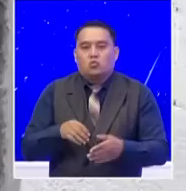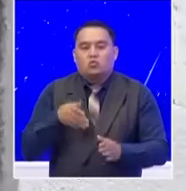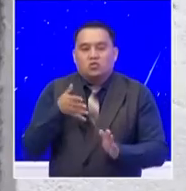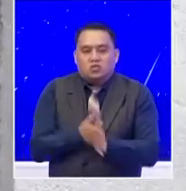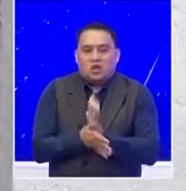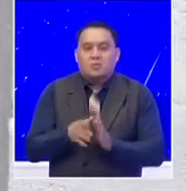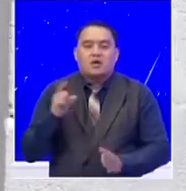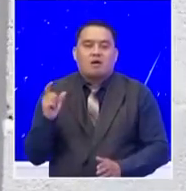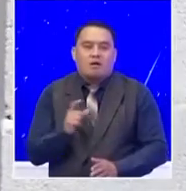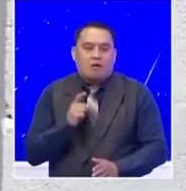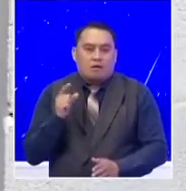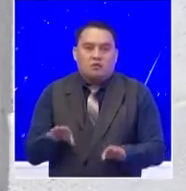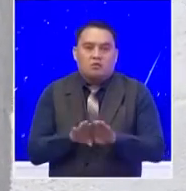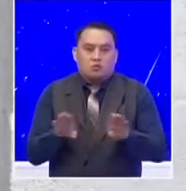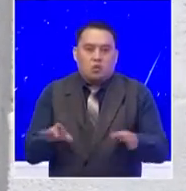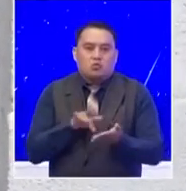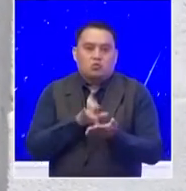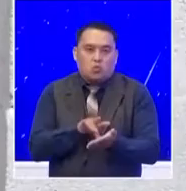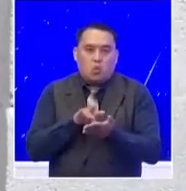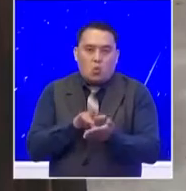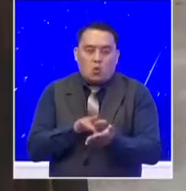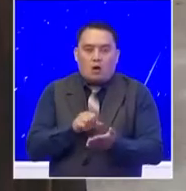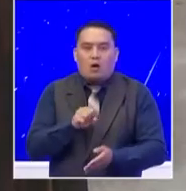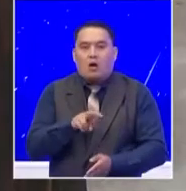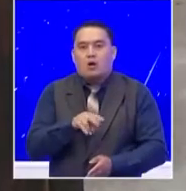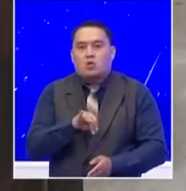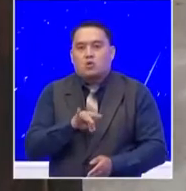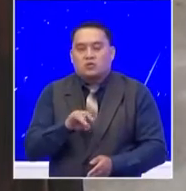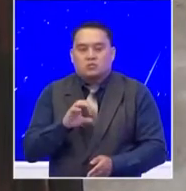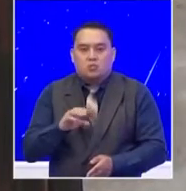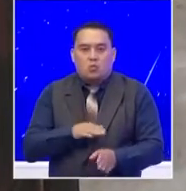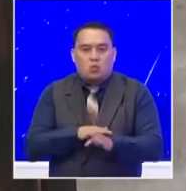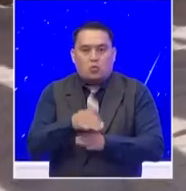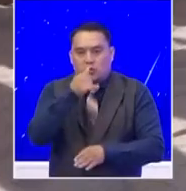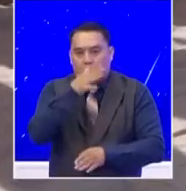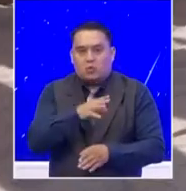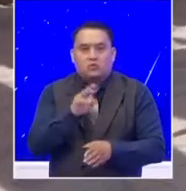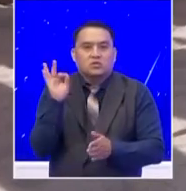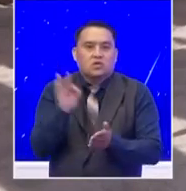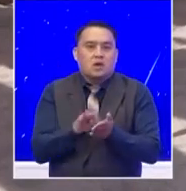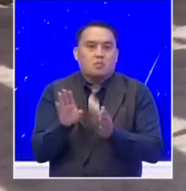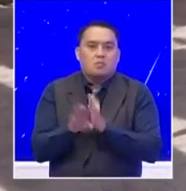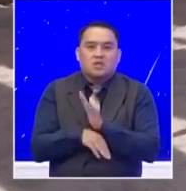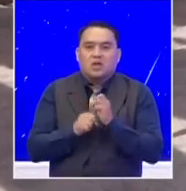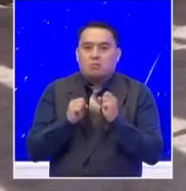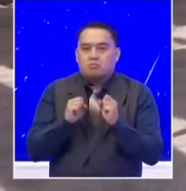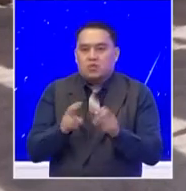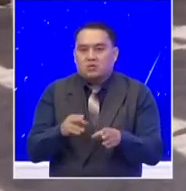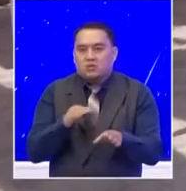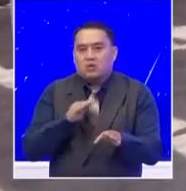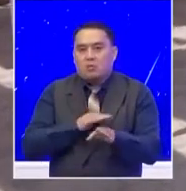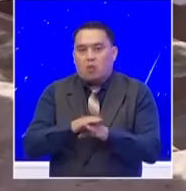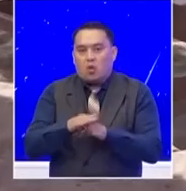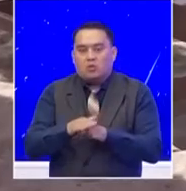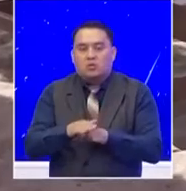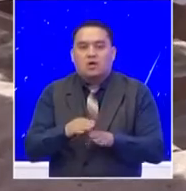отраслям экономики, не исключение и туризм. В этом году базы отдыха не смогут работать в полную мощность. В целях безопасности в период карантина заполняемость их